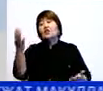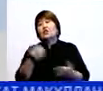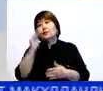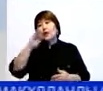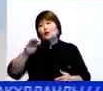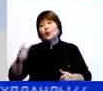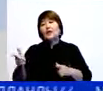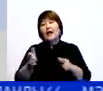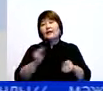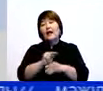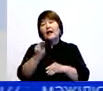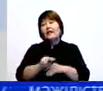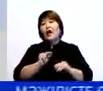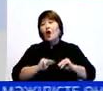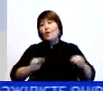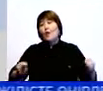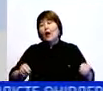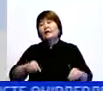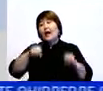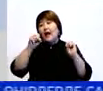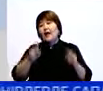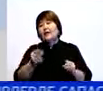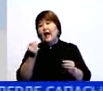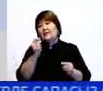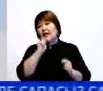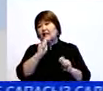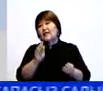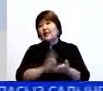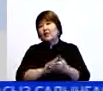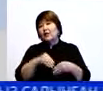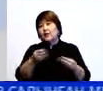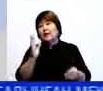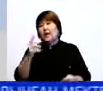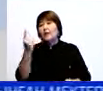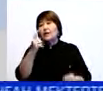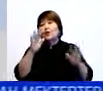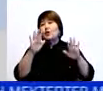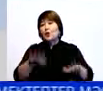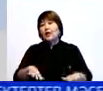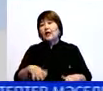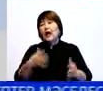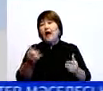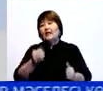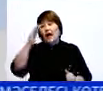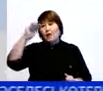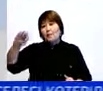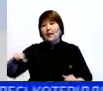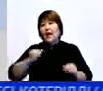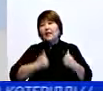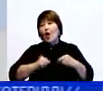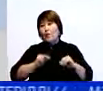оқушыларды дайындаған мұғалімдеріне арналған ақшалай сыйлықтар берілетін болады. Бірінші орын алған баланың